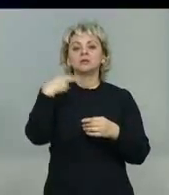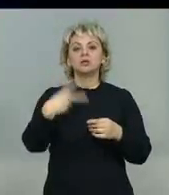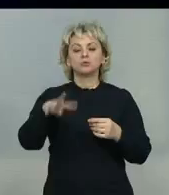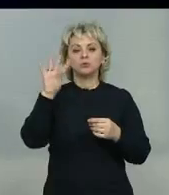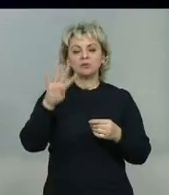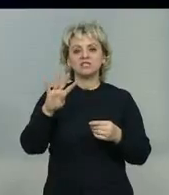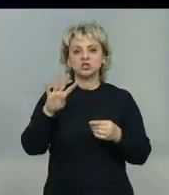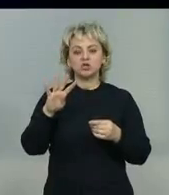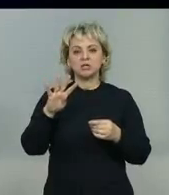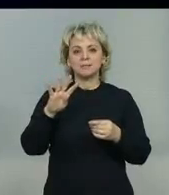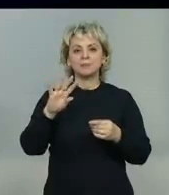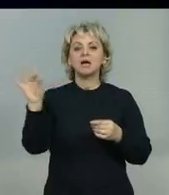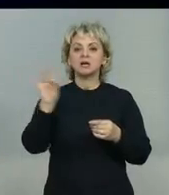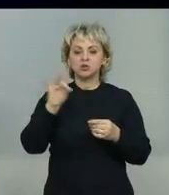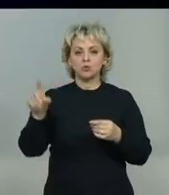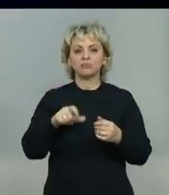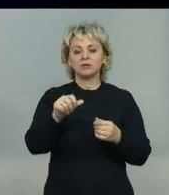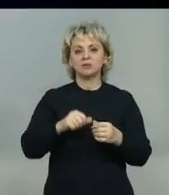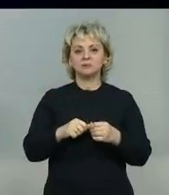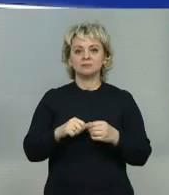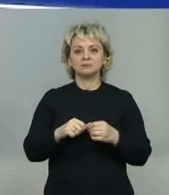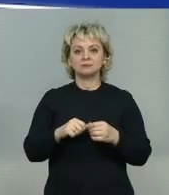Руслан Хамчиев, Дон-24, Ростов-на-Дону.